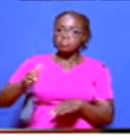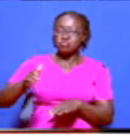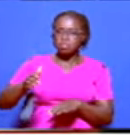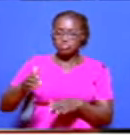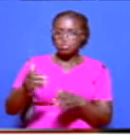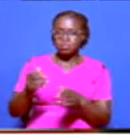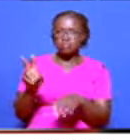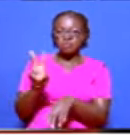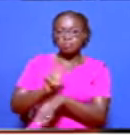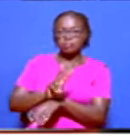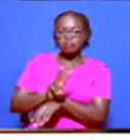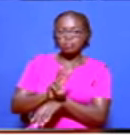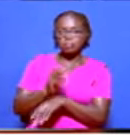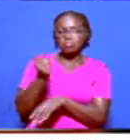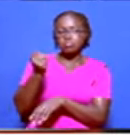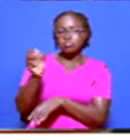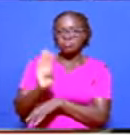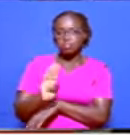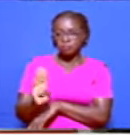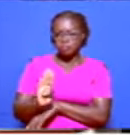ya shilingi bilioni 5.